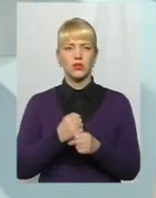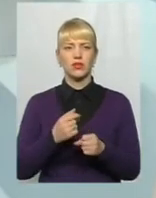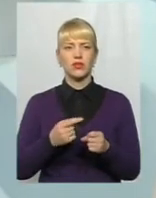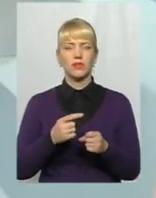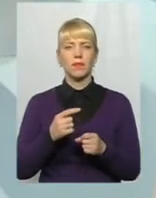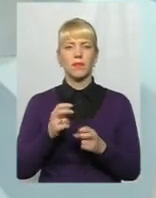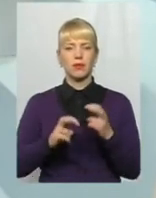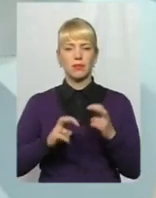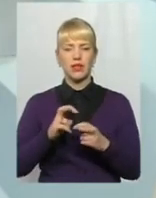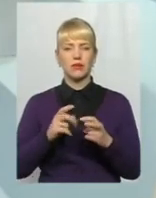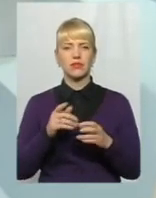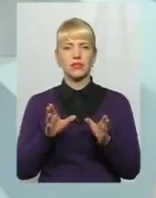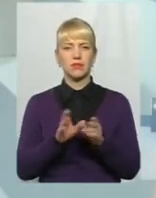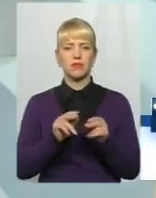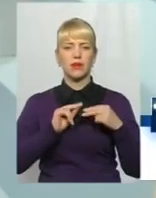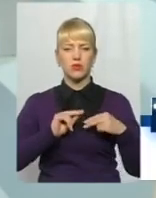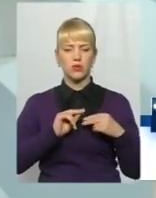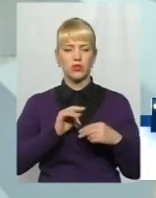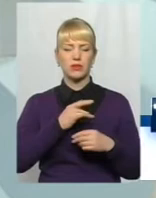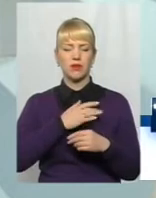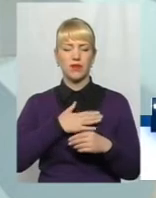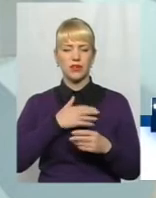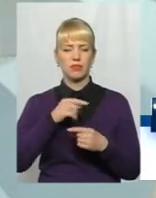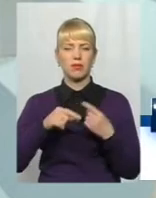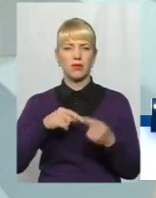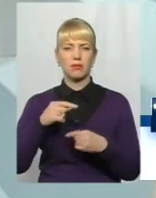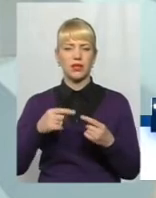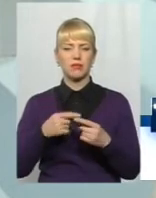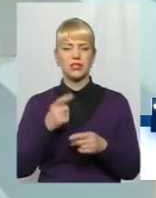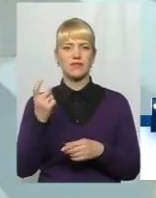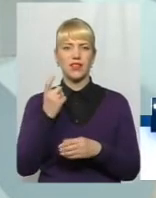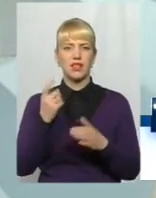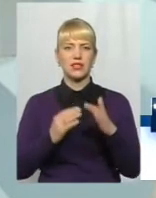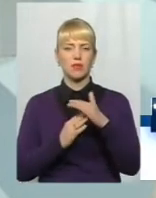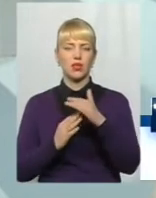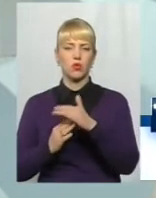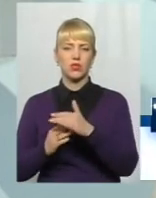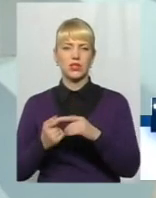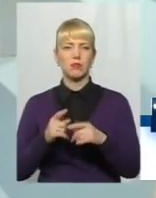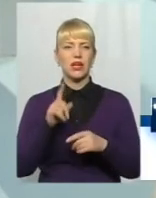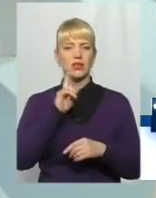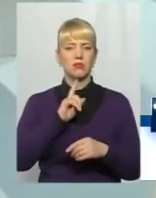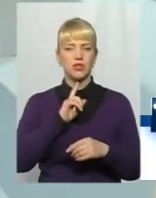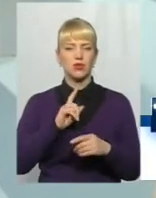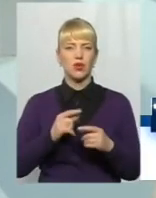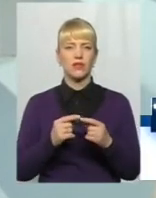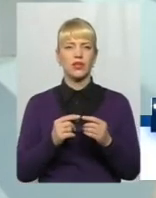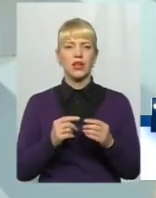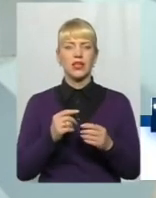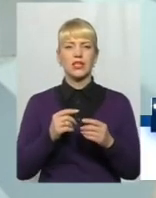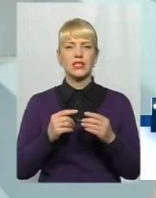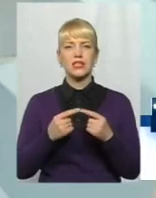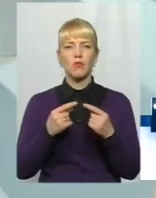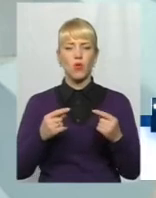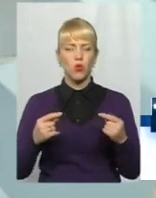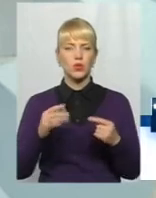приватними підприємцями, з власниками кіосків, власниками тимчасових споруд, про те, щоб біля кожної стояла урна. І